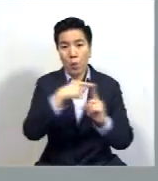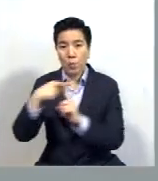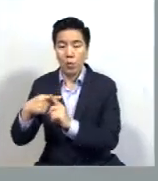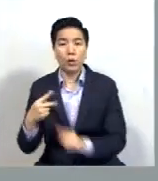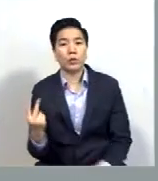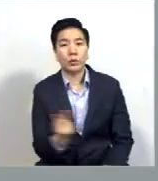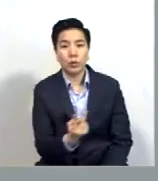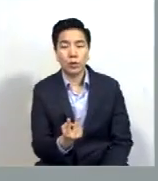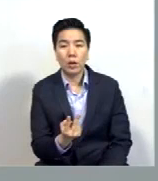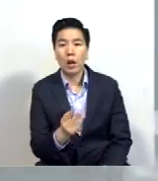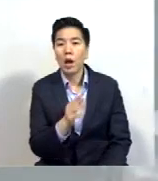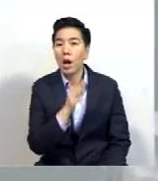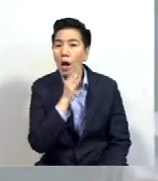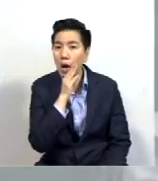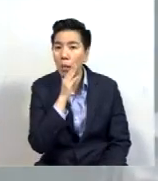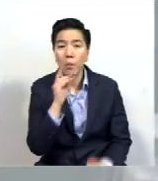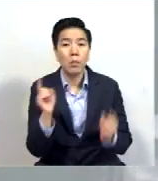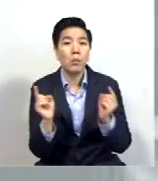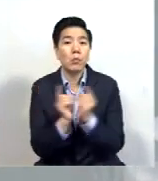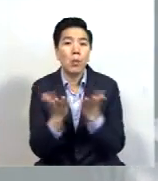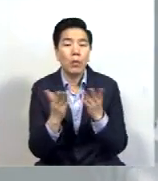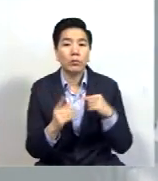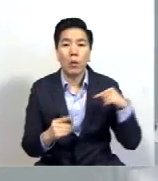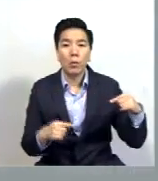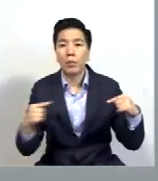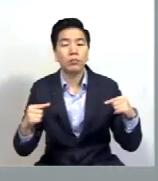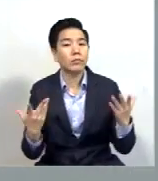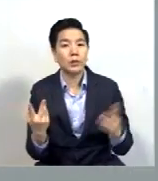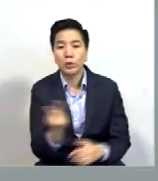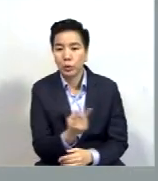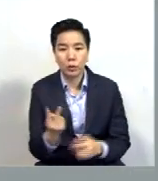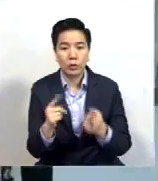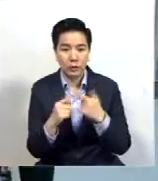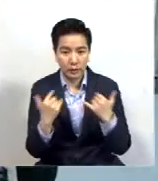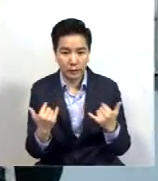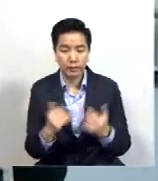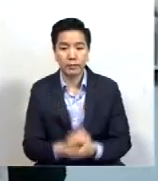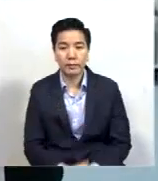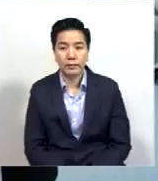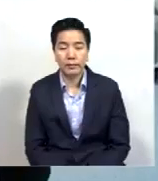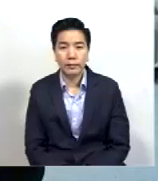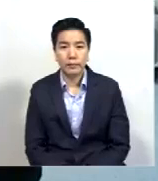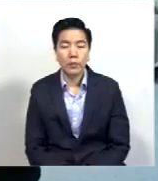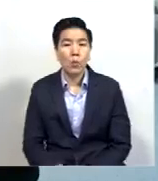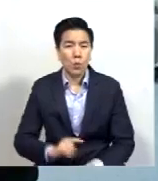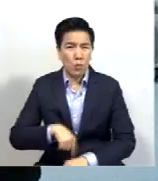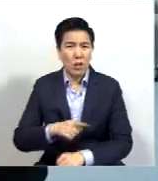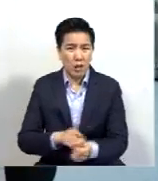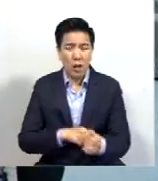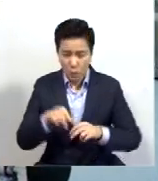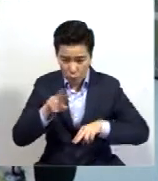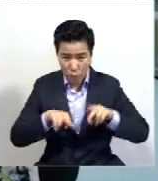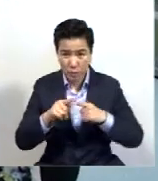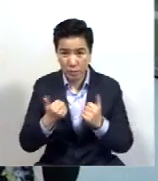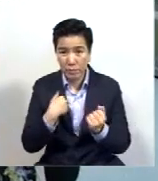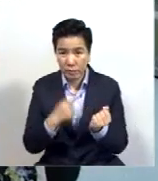ที่ถ้าจะไม่เจอแล้วก็จะไม่เจอทั้ง2ที่นะครับ การตรวจแต่ละครั้งนี่ใช้เวลานานนะคะคุณหมอ ครับ